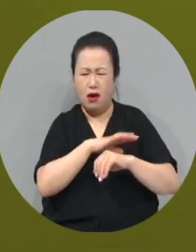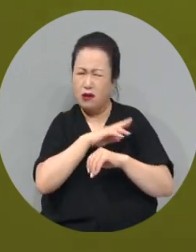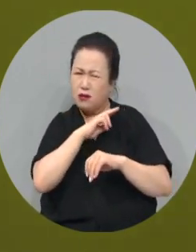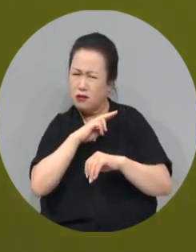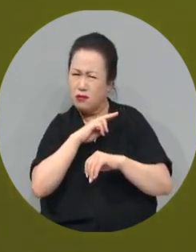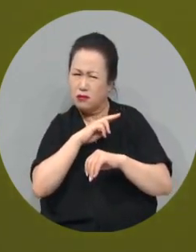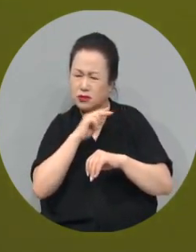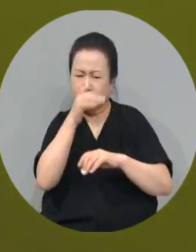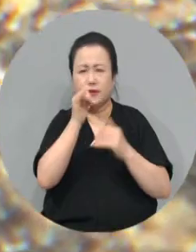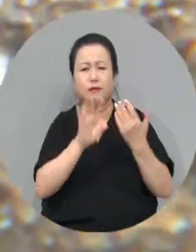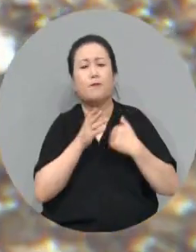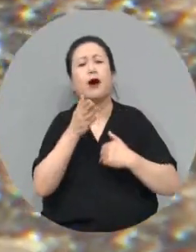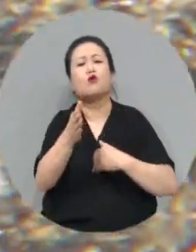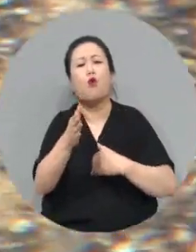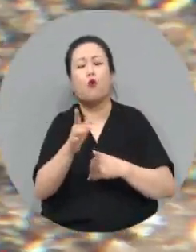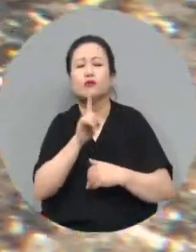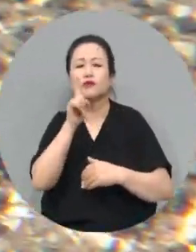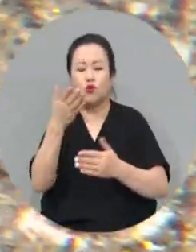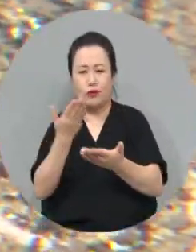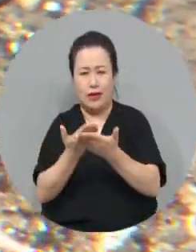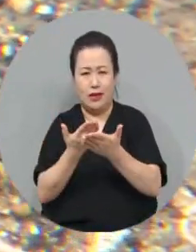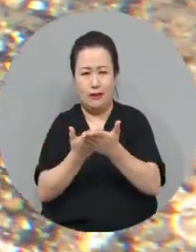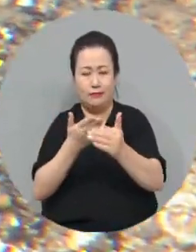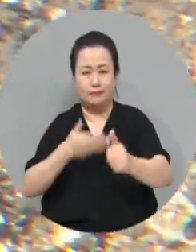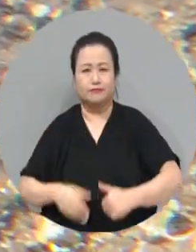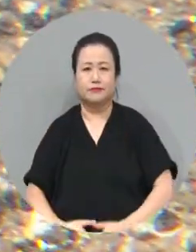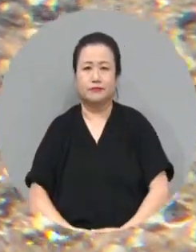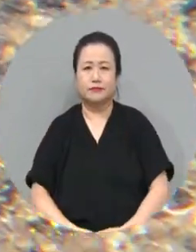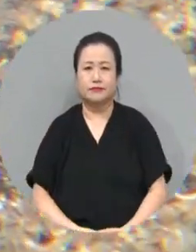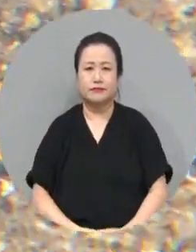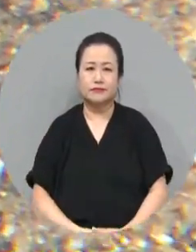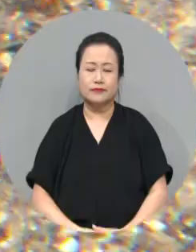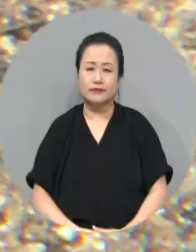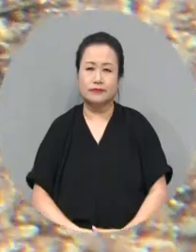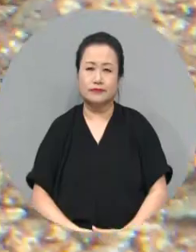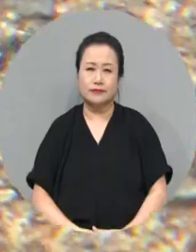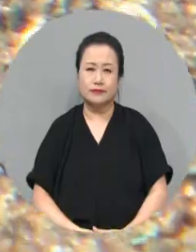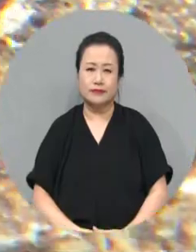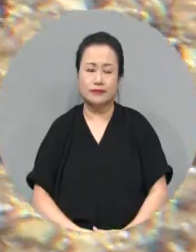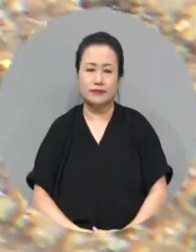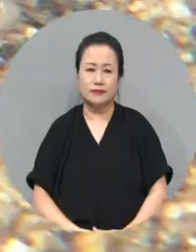경우 즉각 신고해 줄 것을 당부했습니다. MBC 뉴스 정진명입니다.